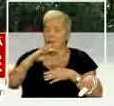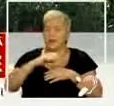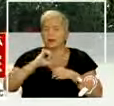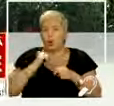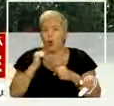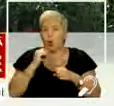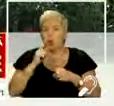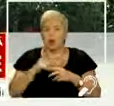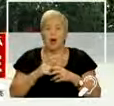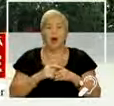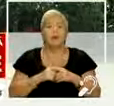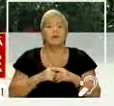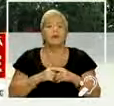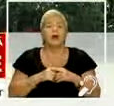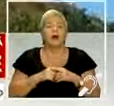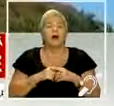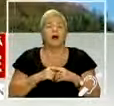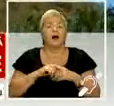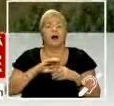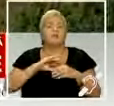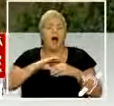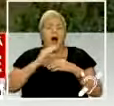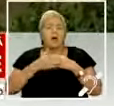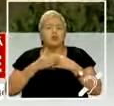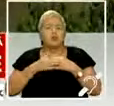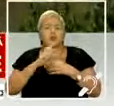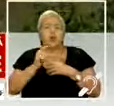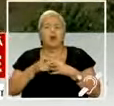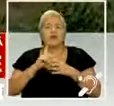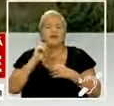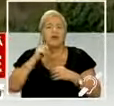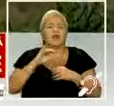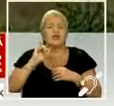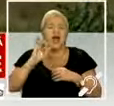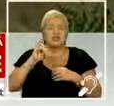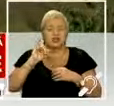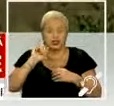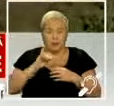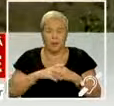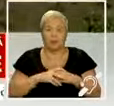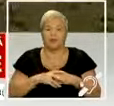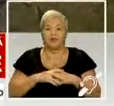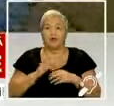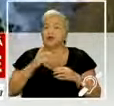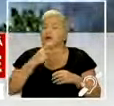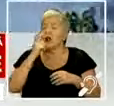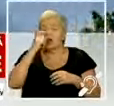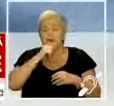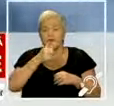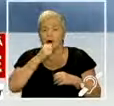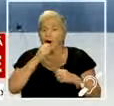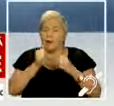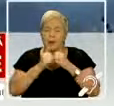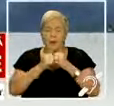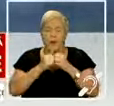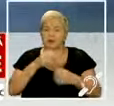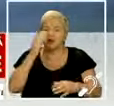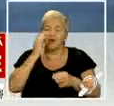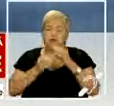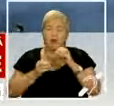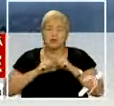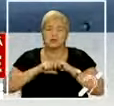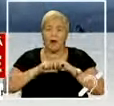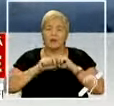Miroslava, localitate situată în imediată apropiere a municipiului Iași. Din cauza secetei, flăcările au cuprins